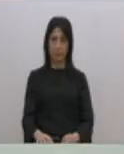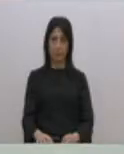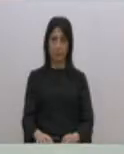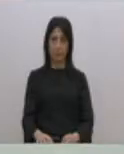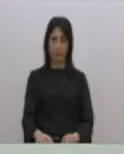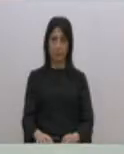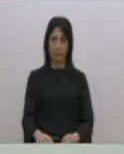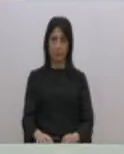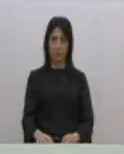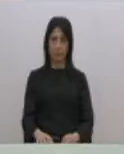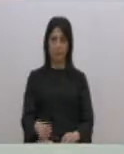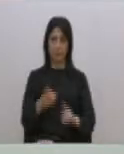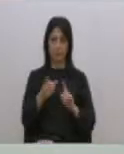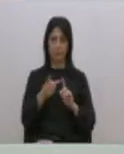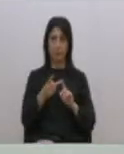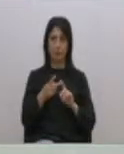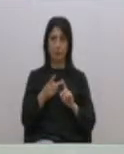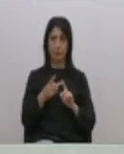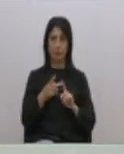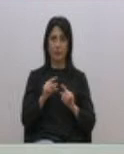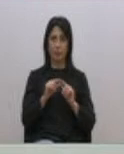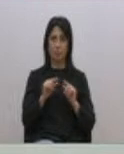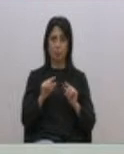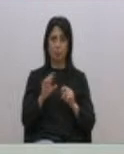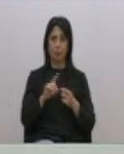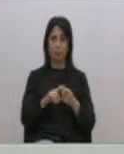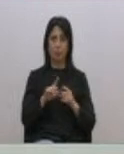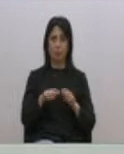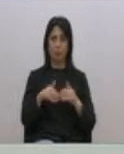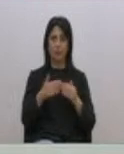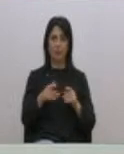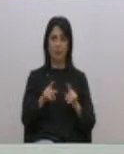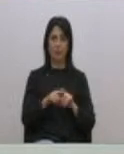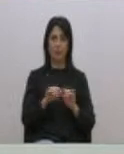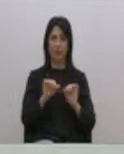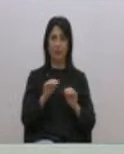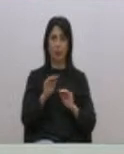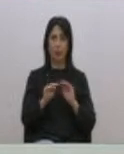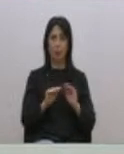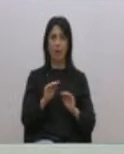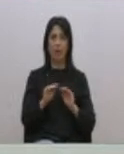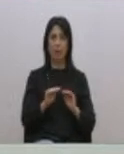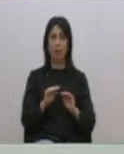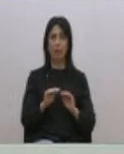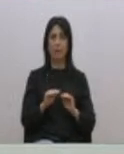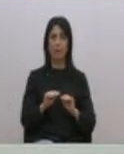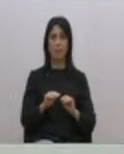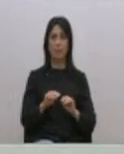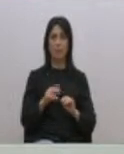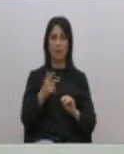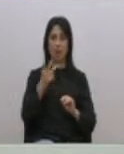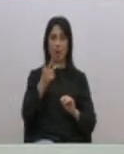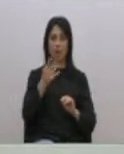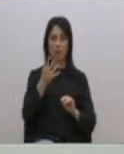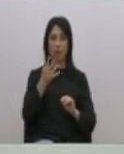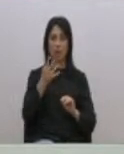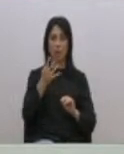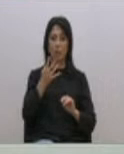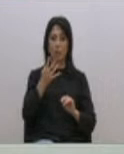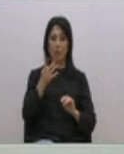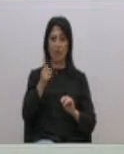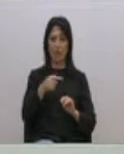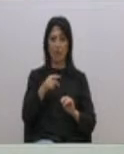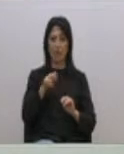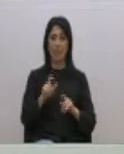ბატონო ირაკლი, მეორე პუნქტთან დაკავშირებით გთავაზობთ ასეთ ფორმულირებას. 34 და მუხლის მეორე